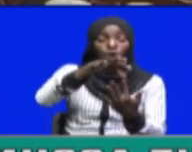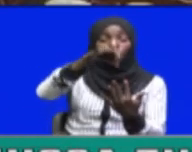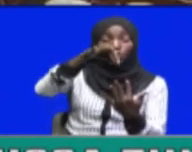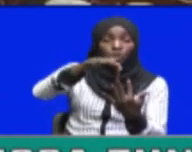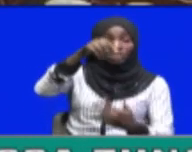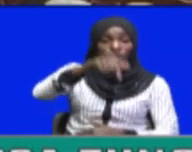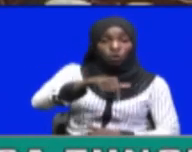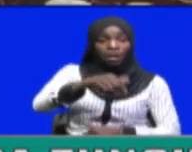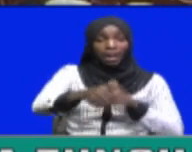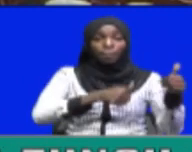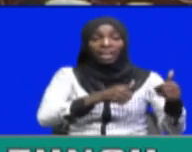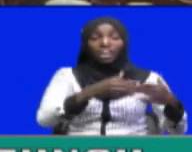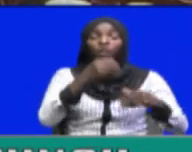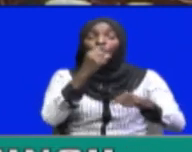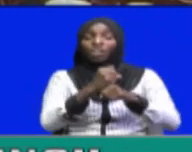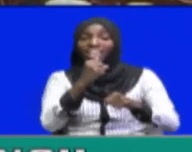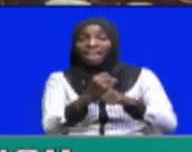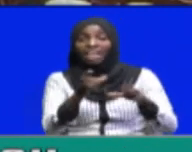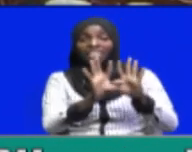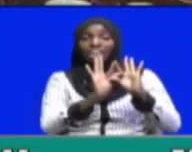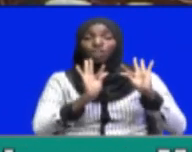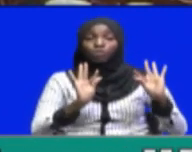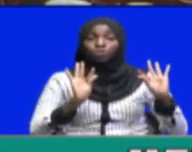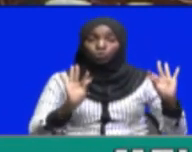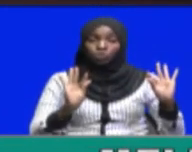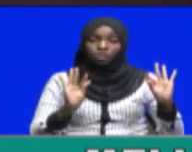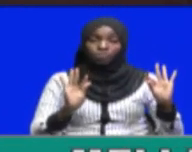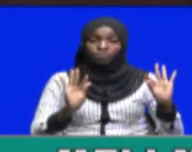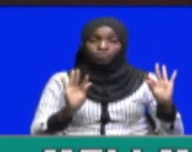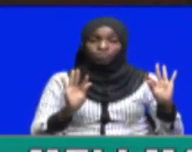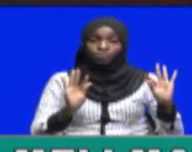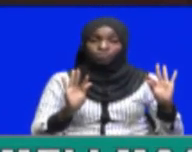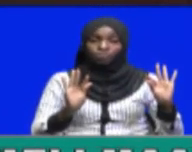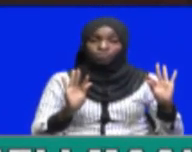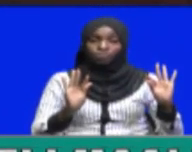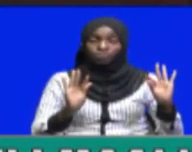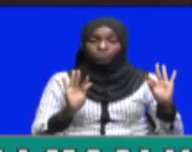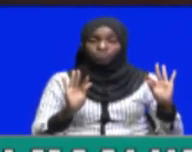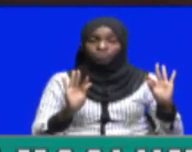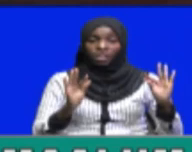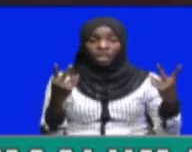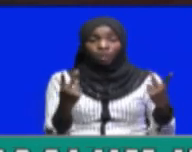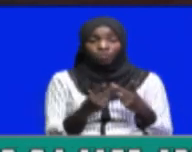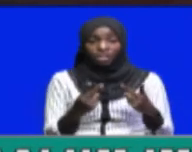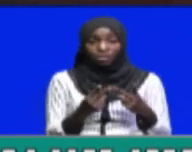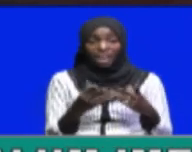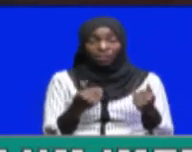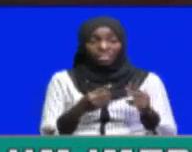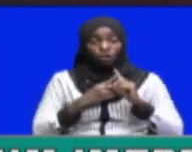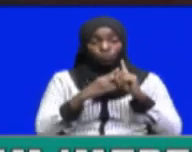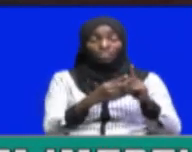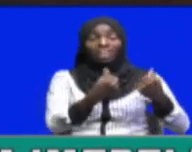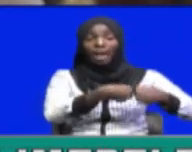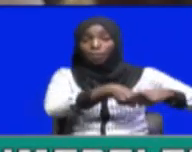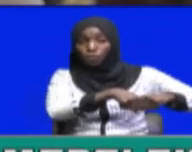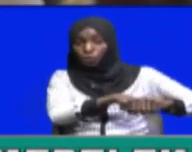ambao waliahidi kuufanyia kazi kwa ufanisi pamoja na kuutendea haki. Waziri Musa Azan Zungu ambaye amefuatana na mkurugenzi